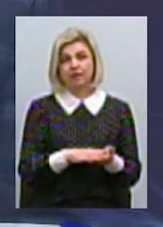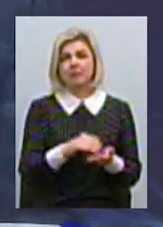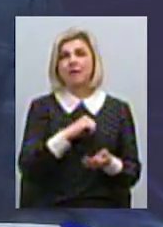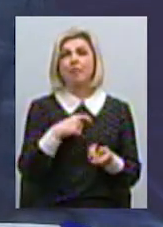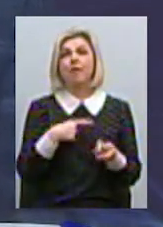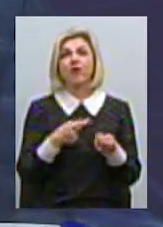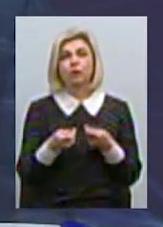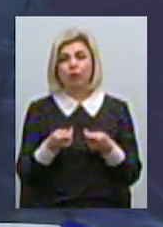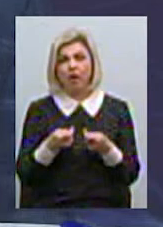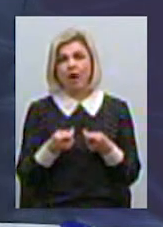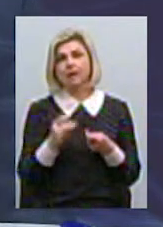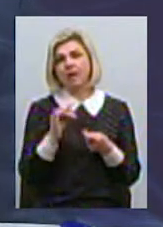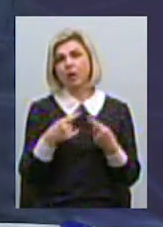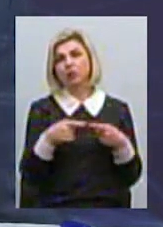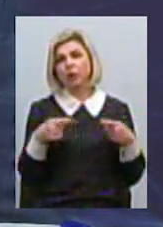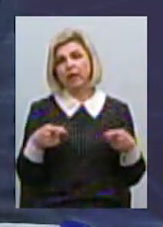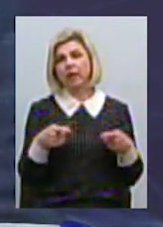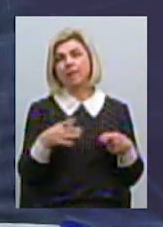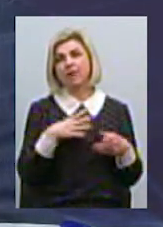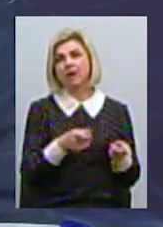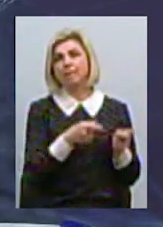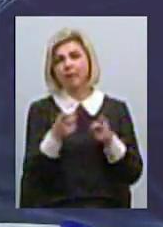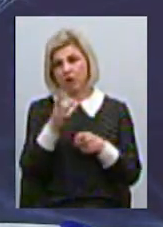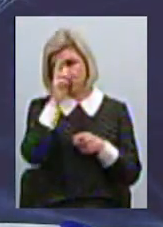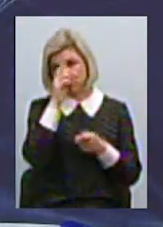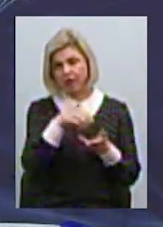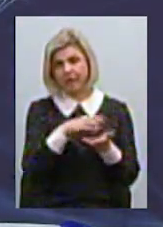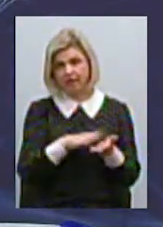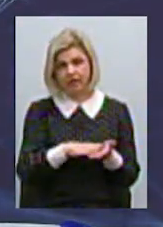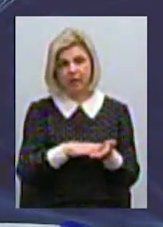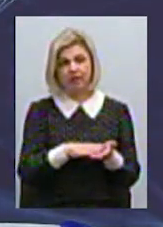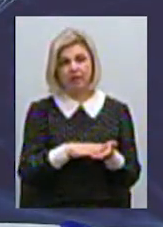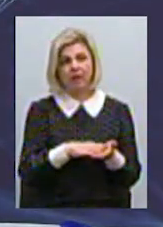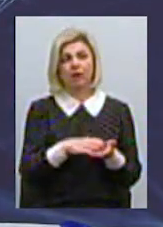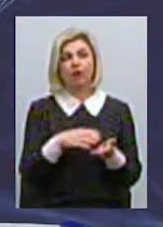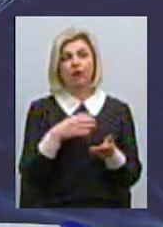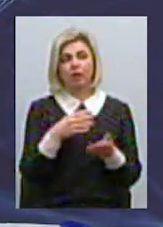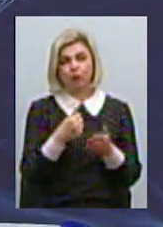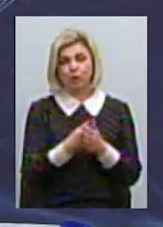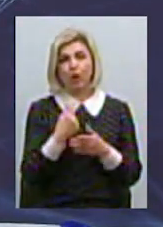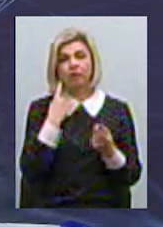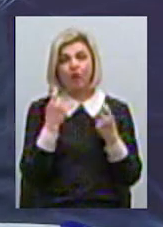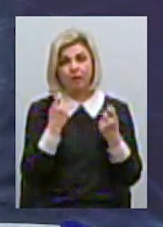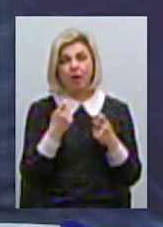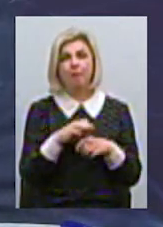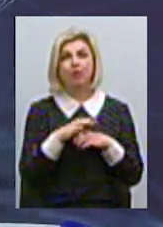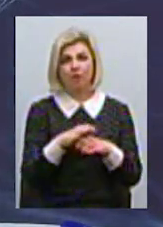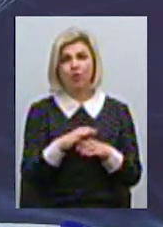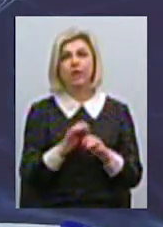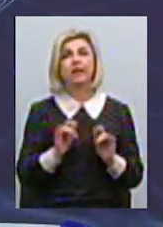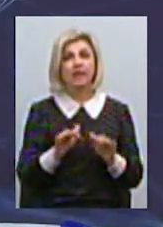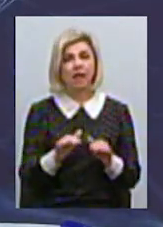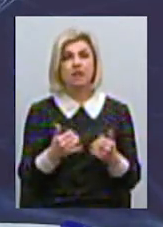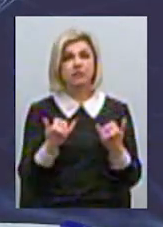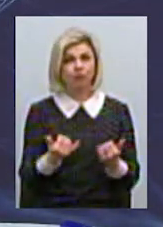самоврядування, потім деякі ділки приходили до державної реєстрації, користуючись тим, що в реєстрі не було інформації, проводили певні дії. На